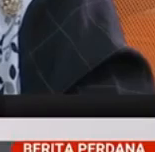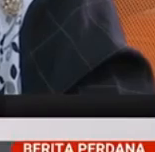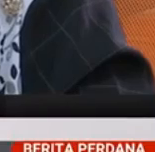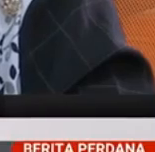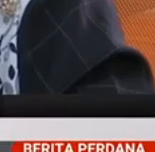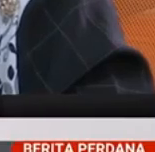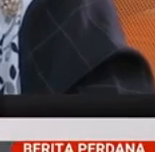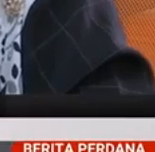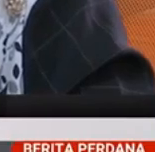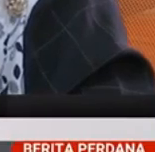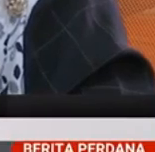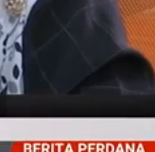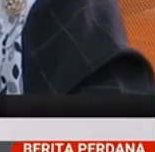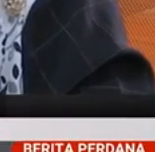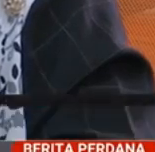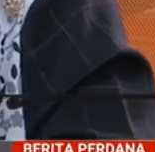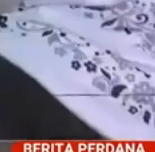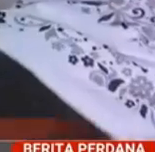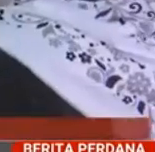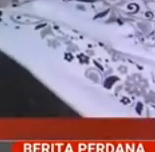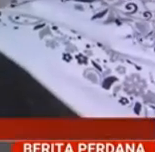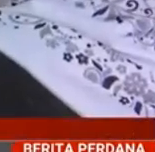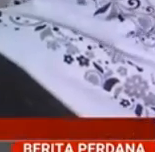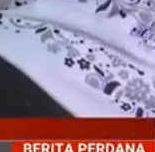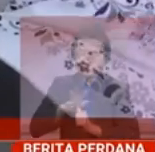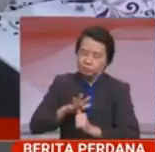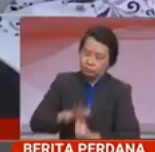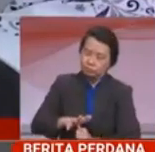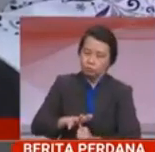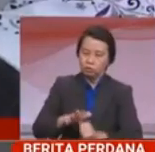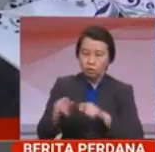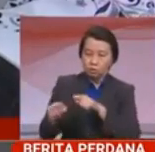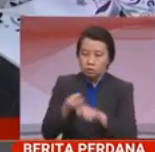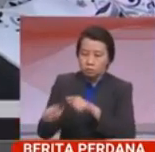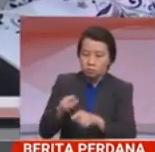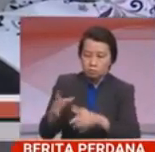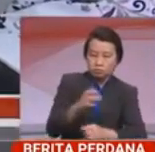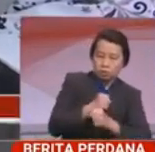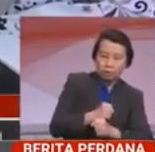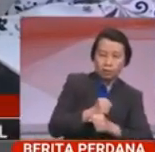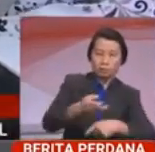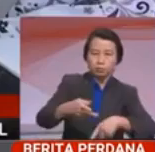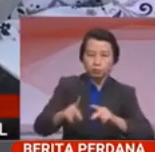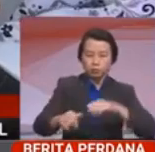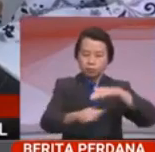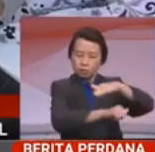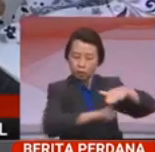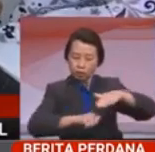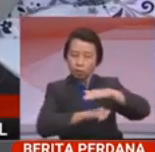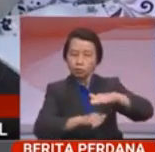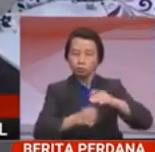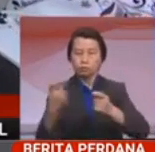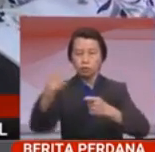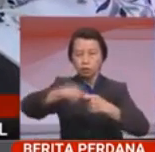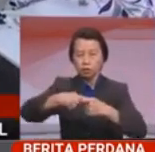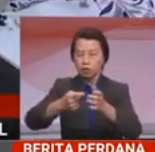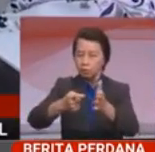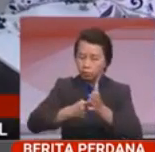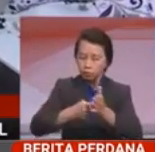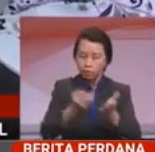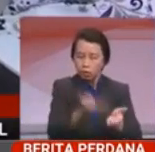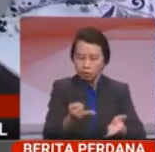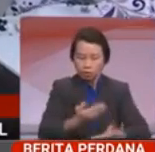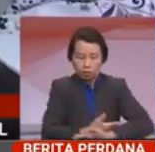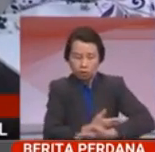mental akibat gaya hidup di bandar, competition atau persaingan mendapatkan keperluan-keperluan asas berkaitan keperluan